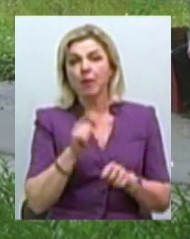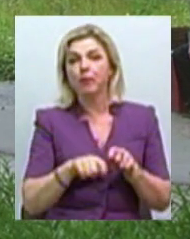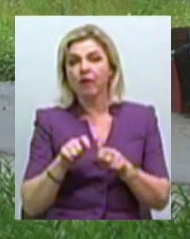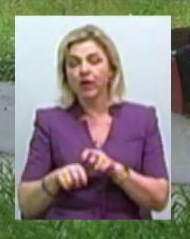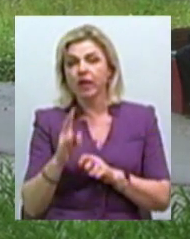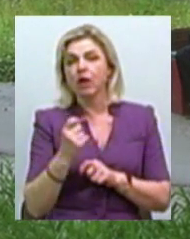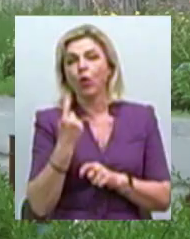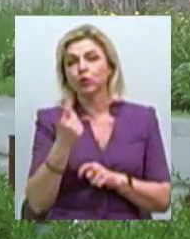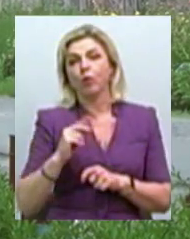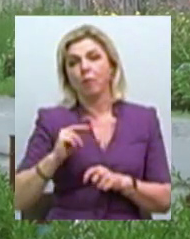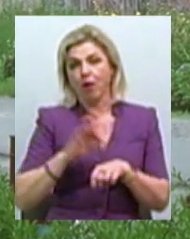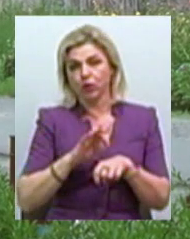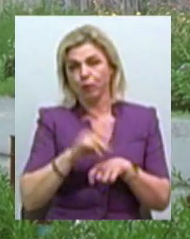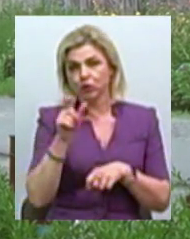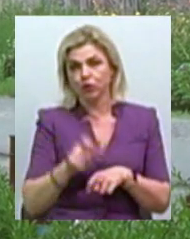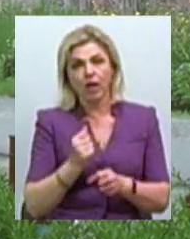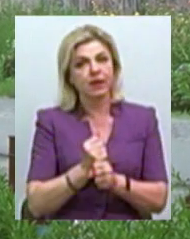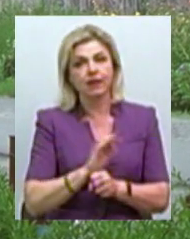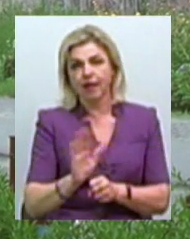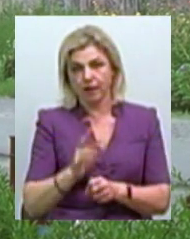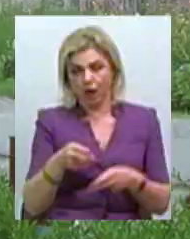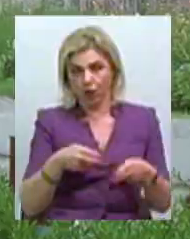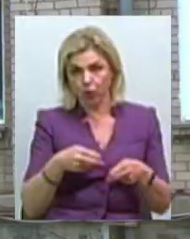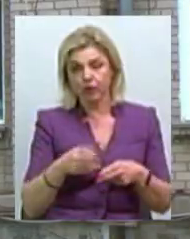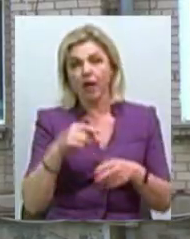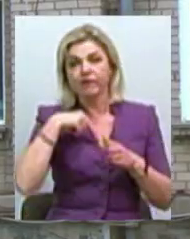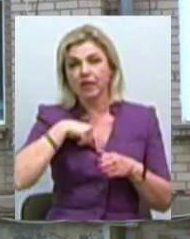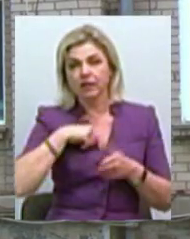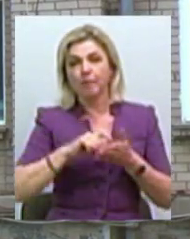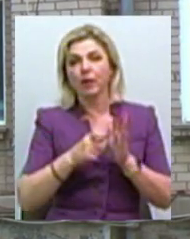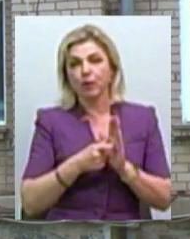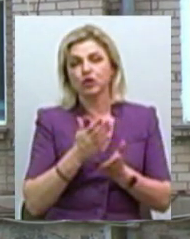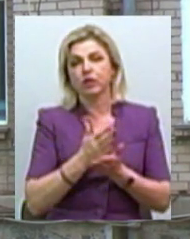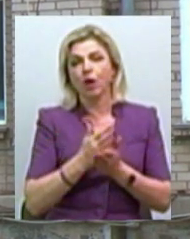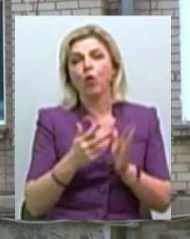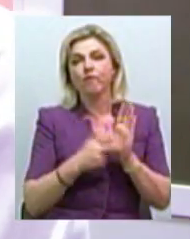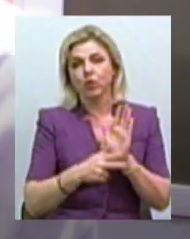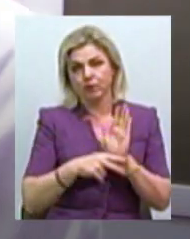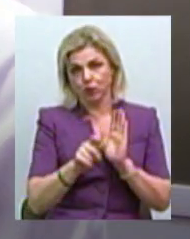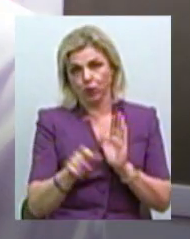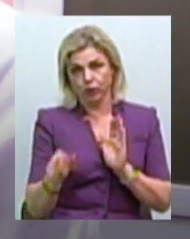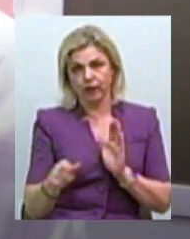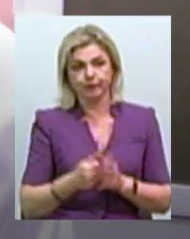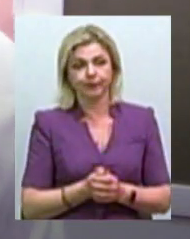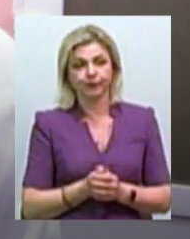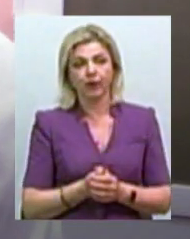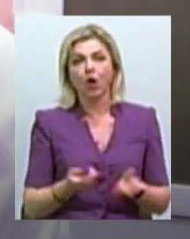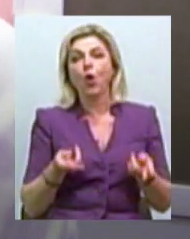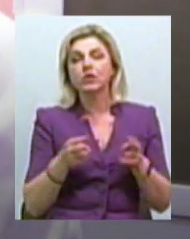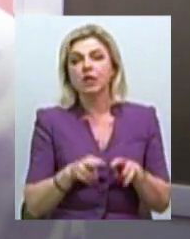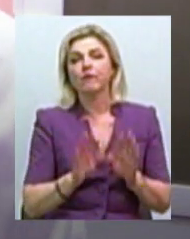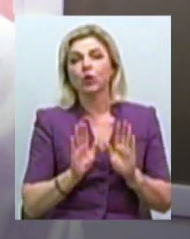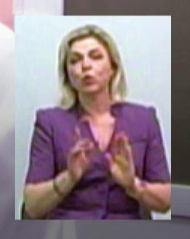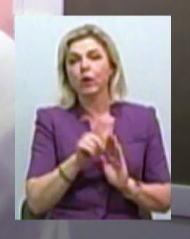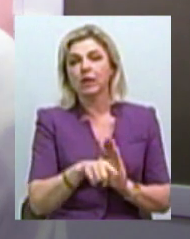жодному з пацієнтів не проводили хірургічне втручання. Всередині приміщення знаходилось 80 людей. Залишились тільки